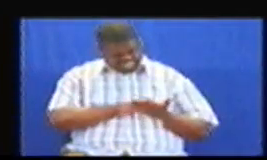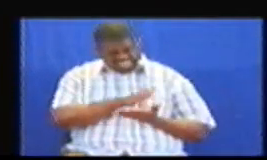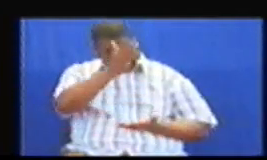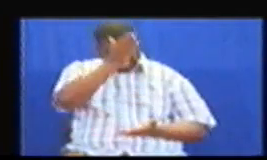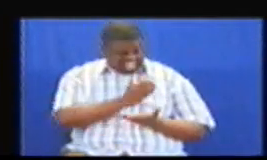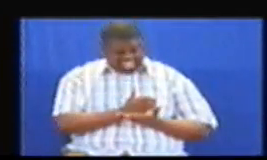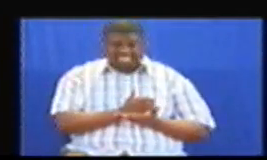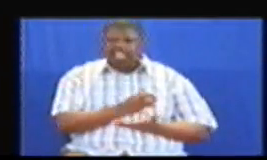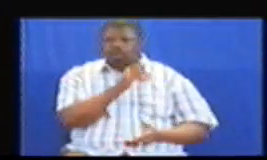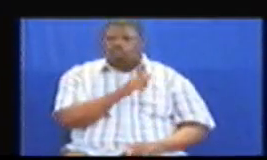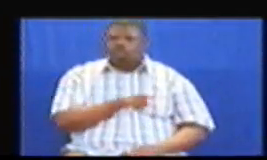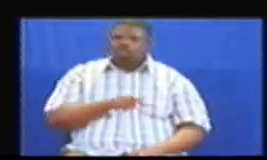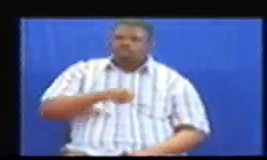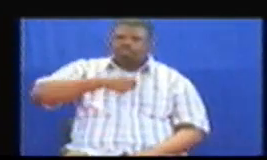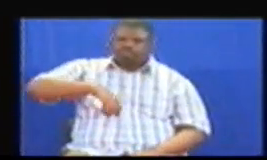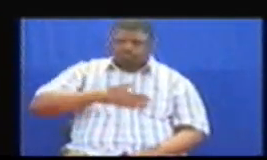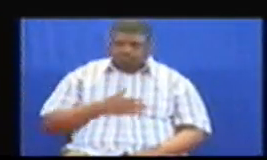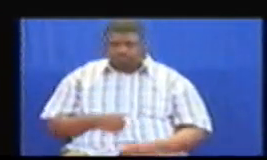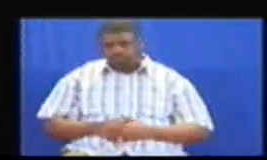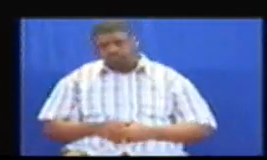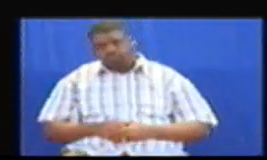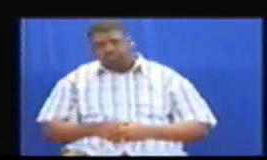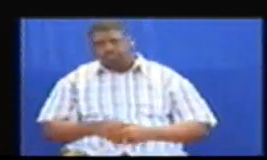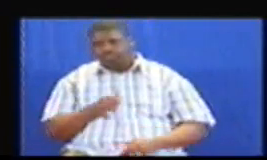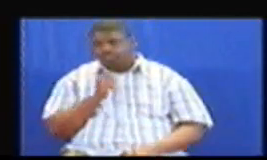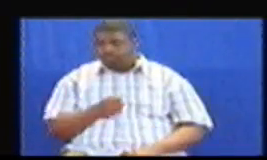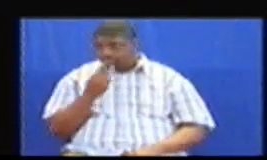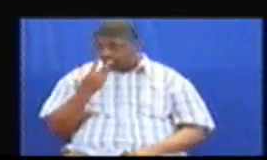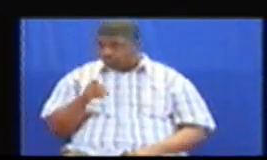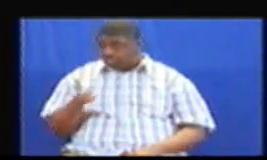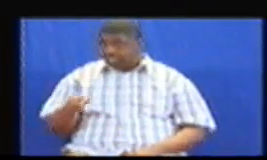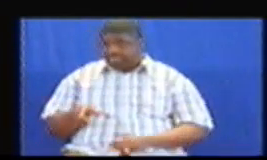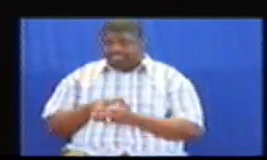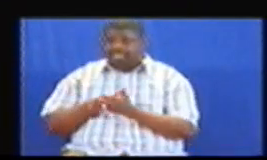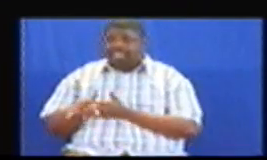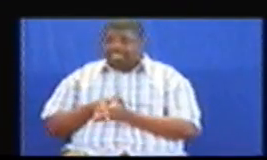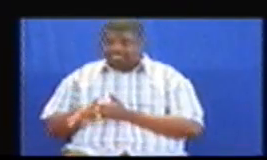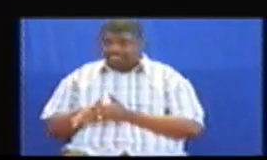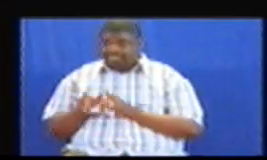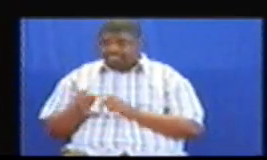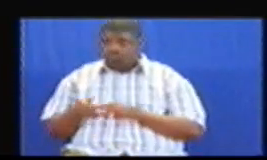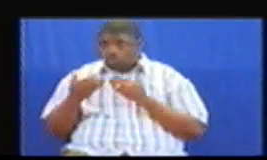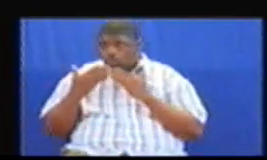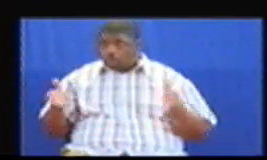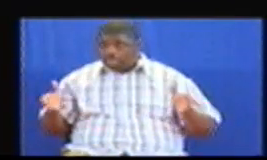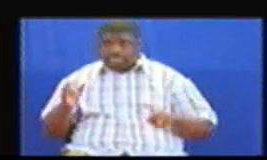kabisa kwa watu wetu. Kwa niliona Mheshimiwa Speaker, hilo nilieleze ili liwe bayana kwa kila mmoja